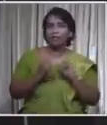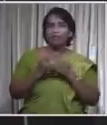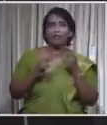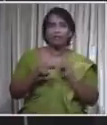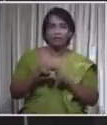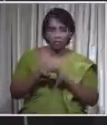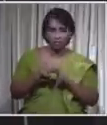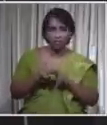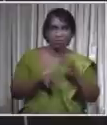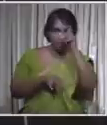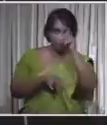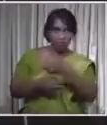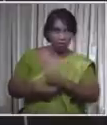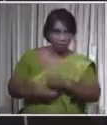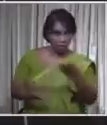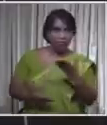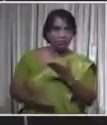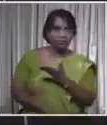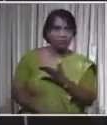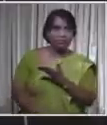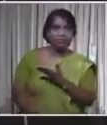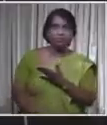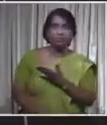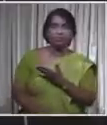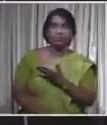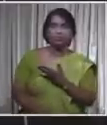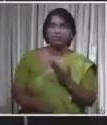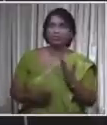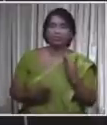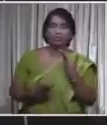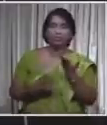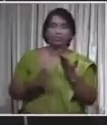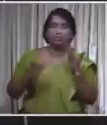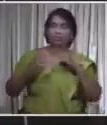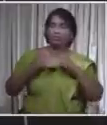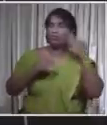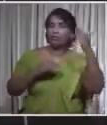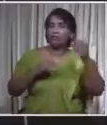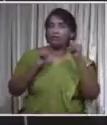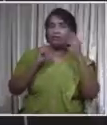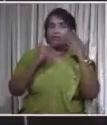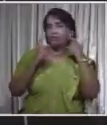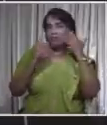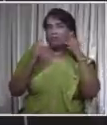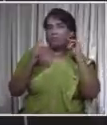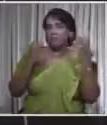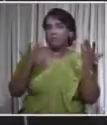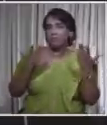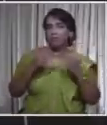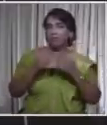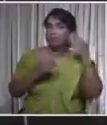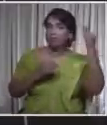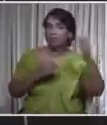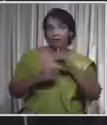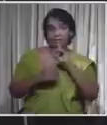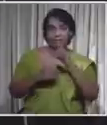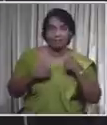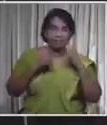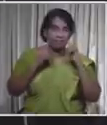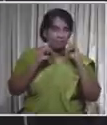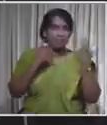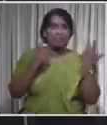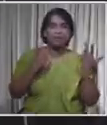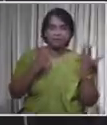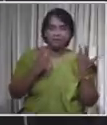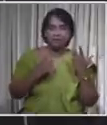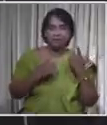කියන පුද්ගලයා නැති වුණාද අපි දන්නේ නැහැ මෙයා කියලා කොහේ නැවතීද කියලා මම මේ අනාවැකියා කියන්නේ මන් දන්නේ නැහැ